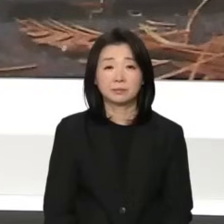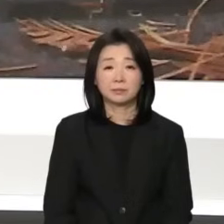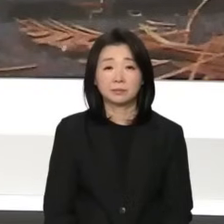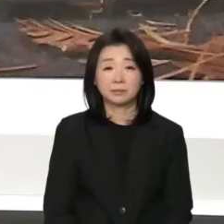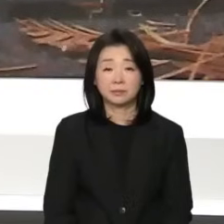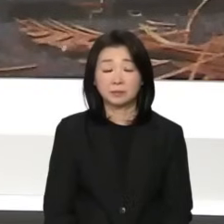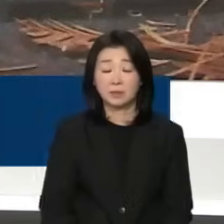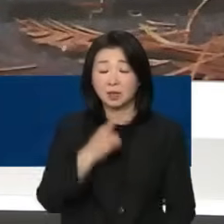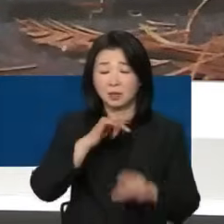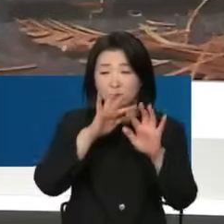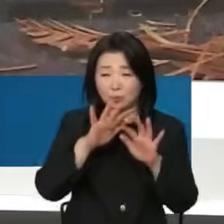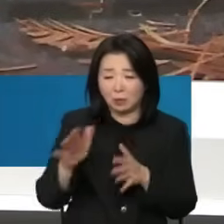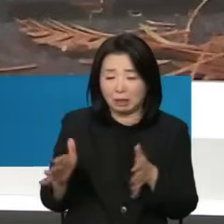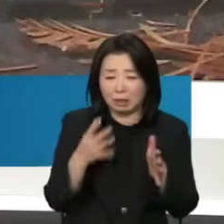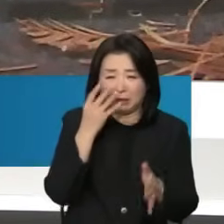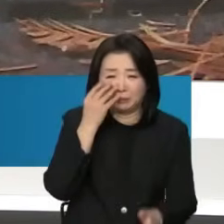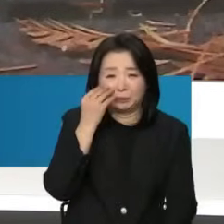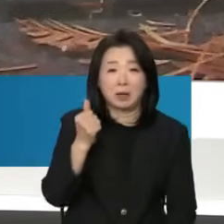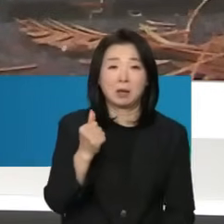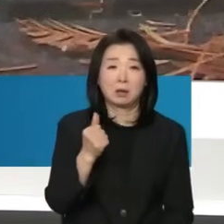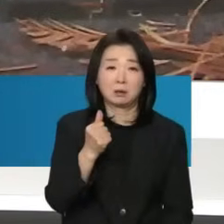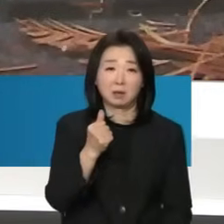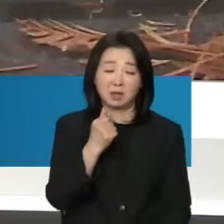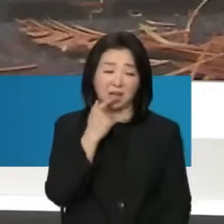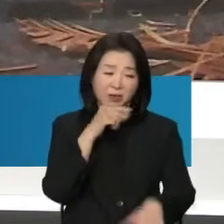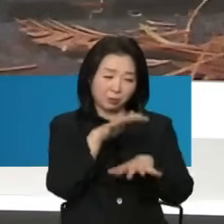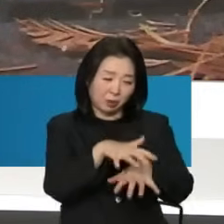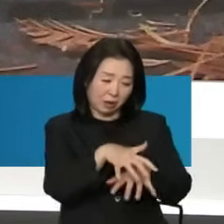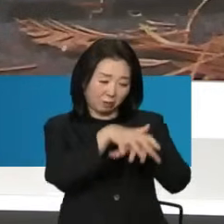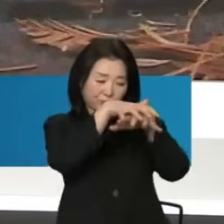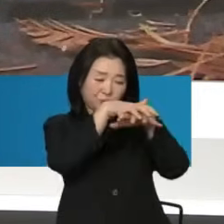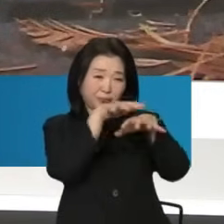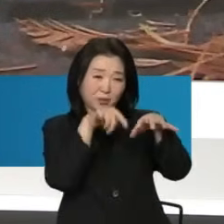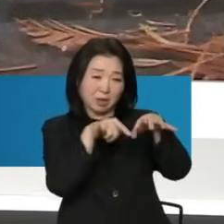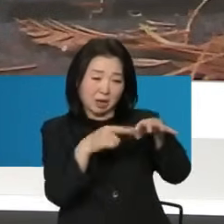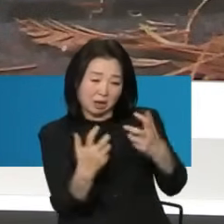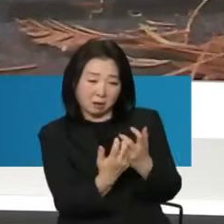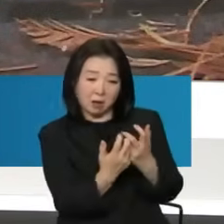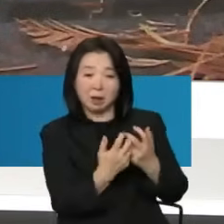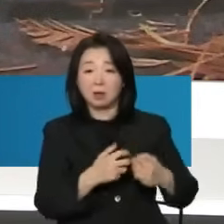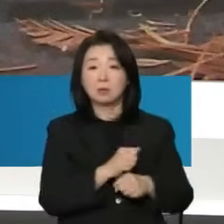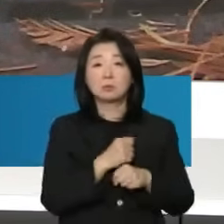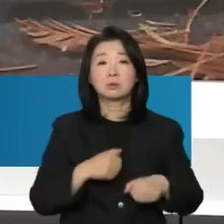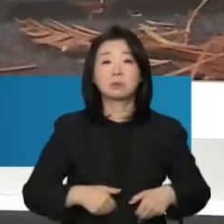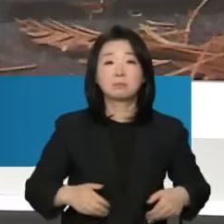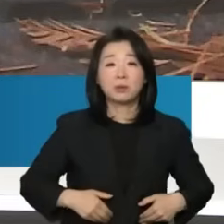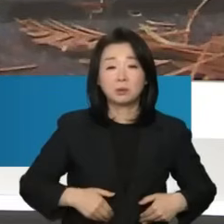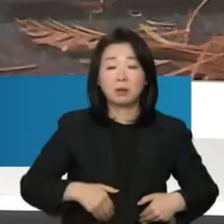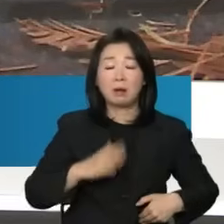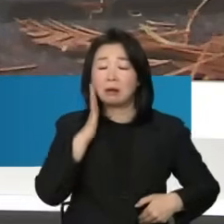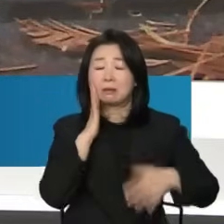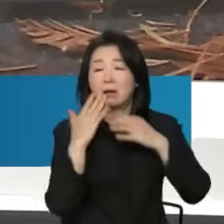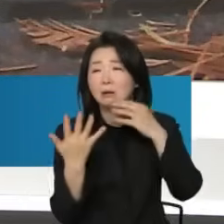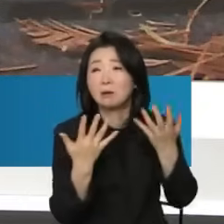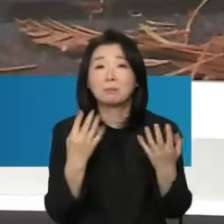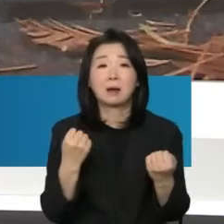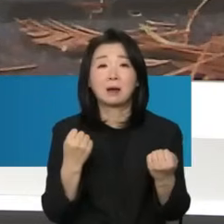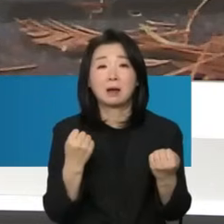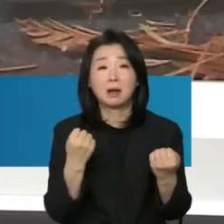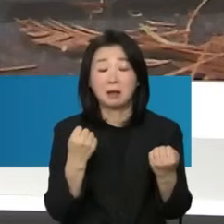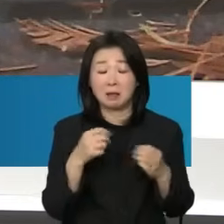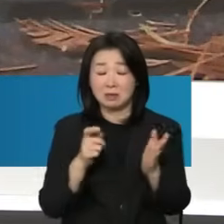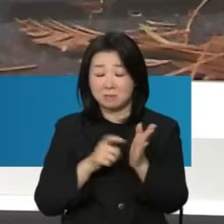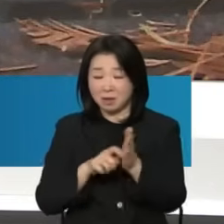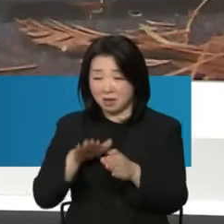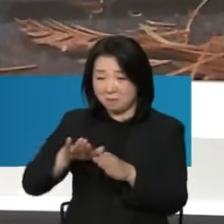미끄러운 눈길뿐 아니라 두껍게 쌓인 눈 아래의 빙판도 조심해야 합니다. 이번 폭설엔 낙엽도 많이 떨어졌는데 급하게